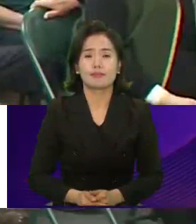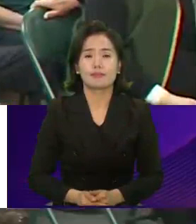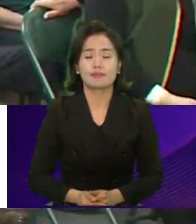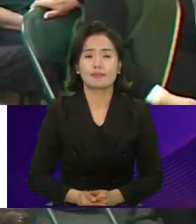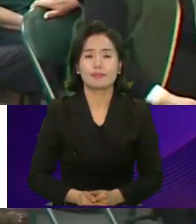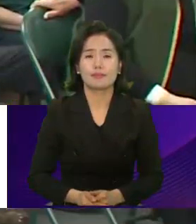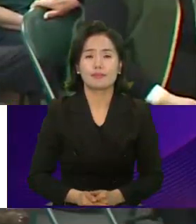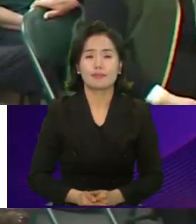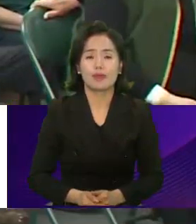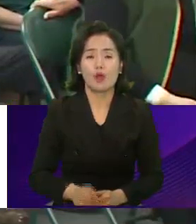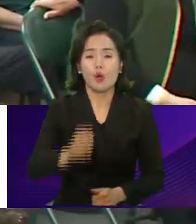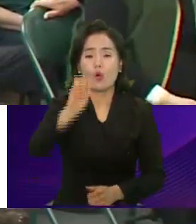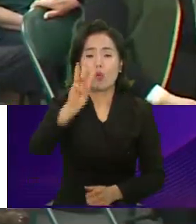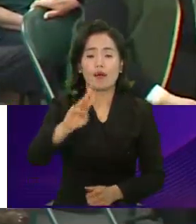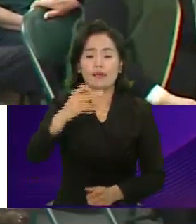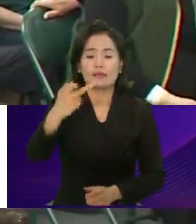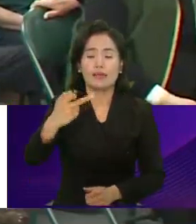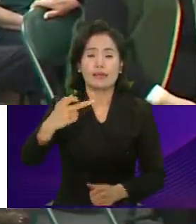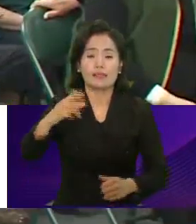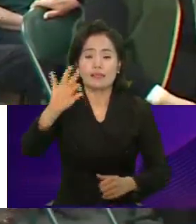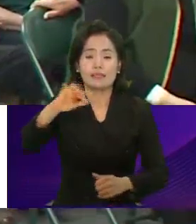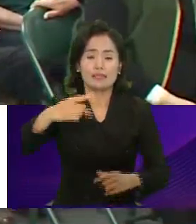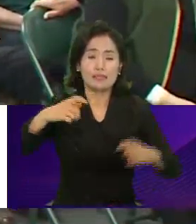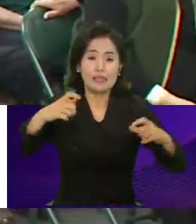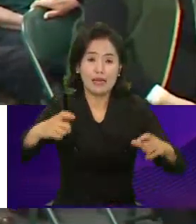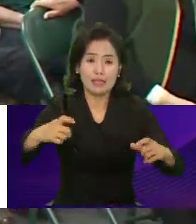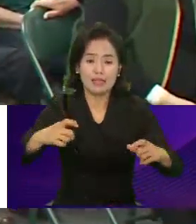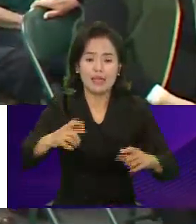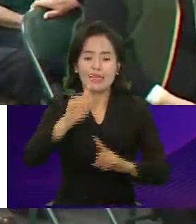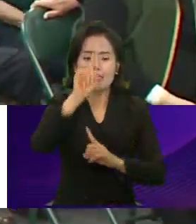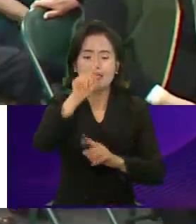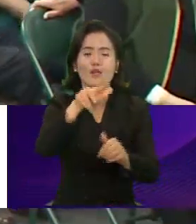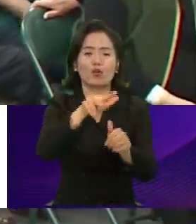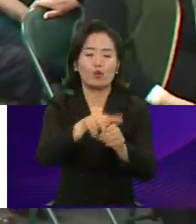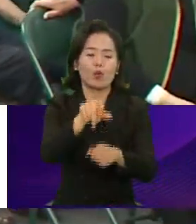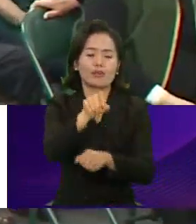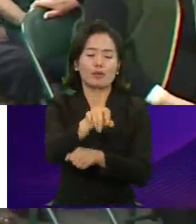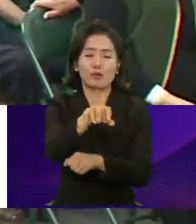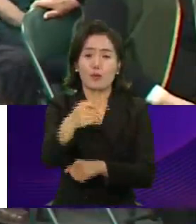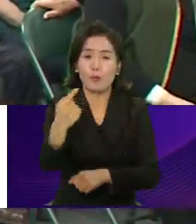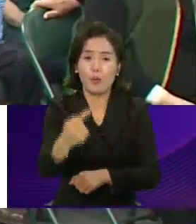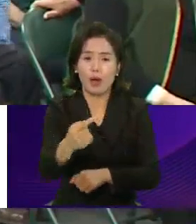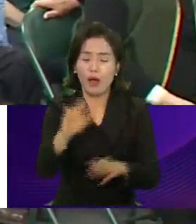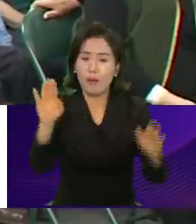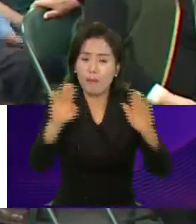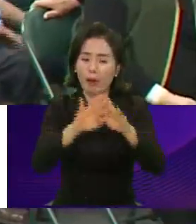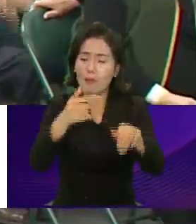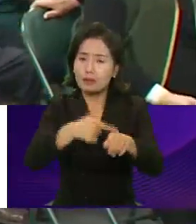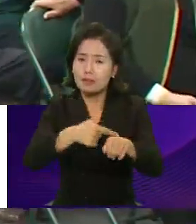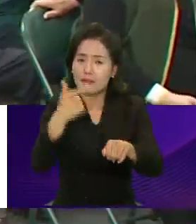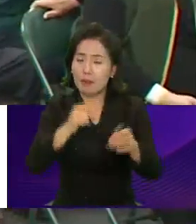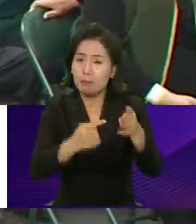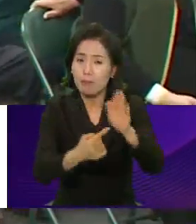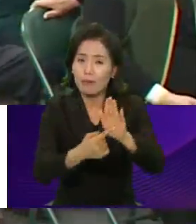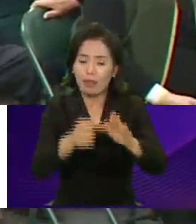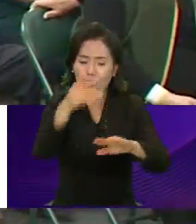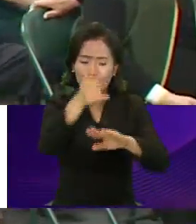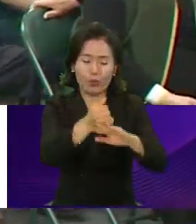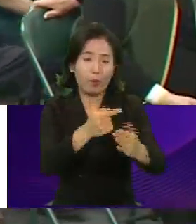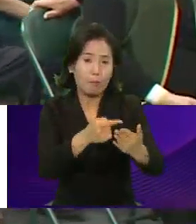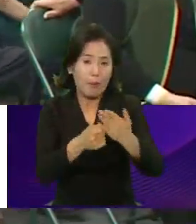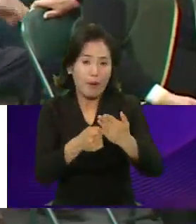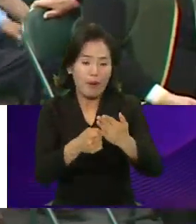네, 저는 지금 광주 광산구을 지역구 이낙연 후보 선거 사무실에 나와 있습니다. 저녁 6시에 발표된 지상파 3사